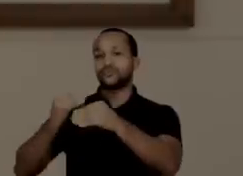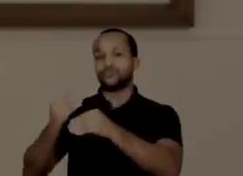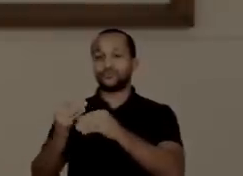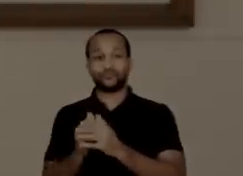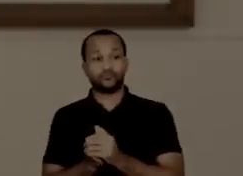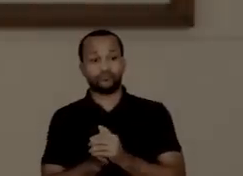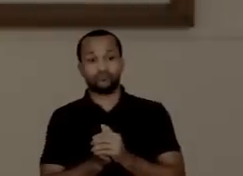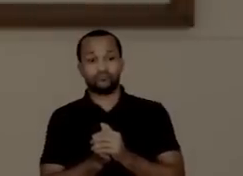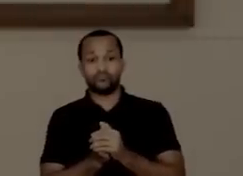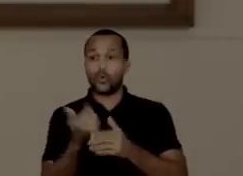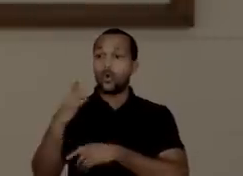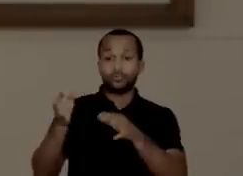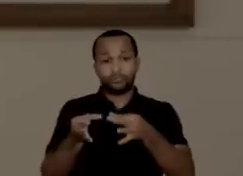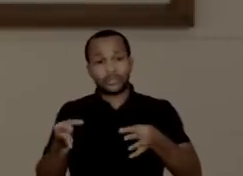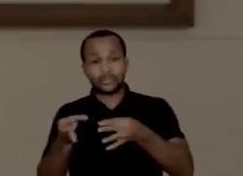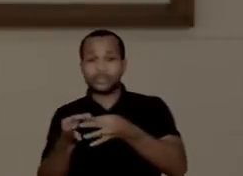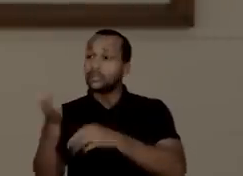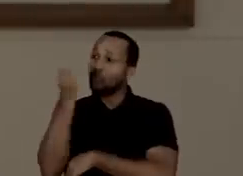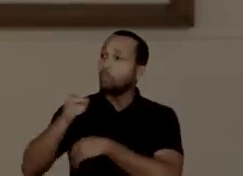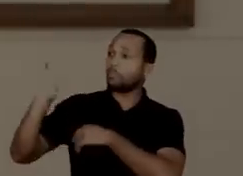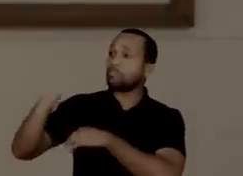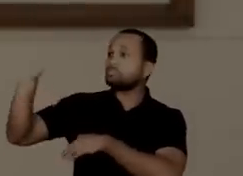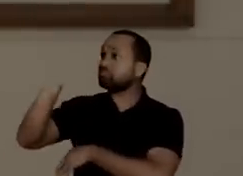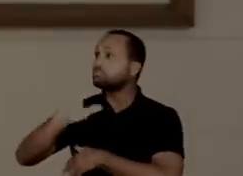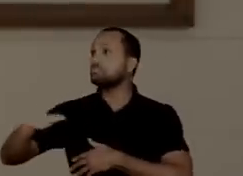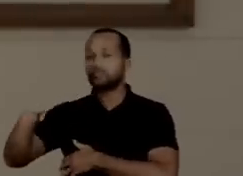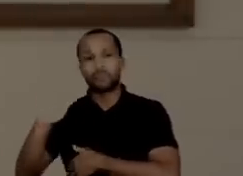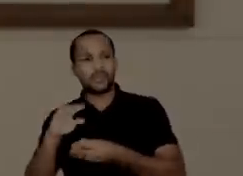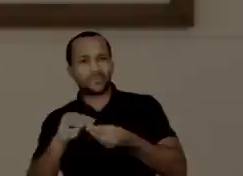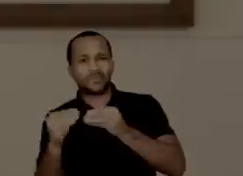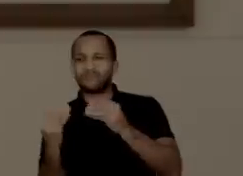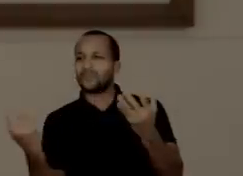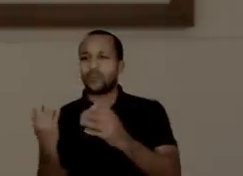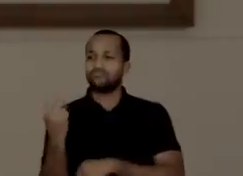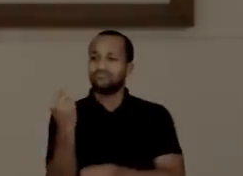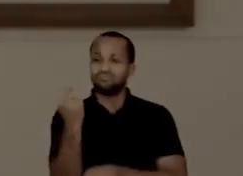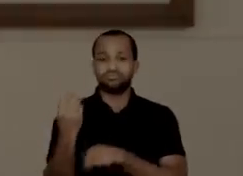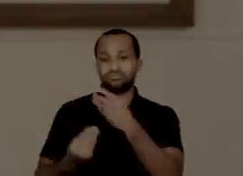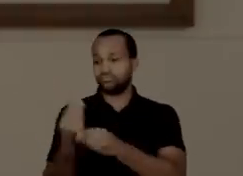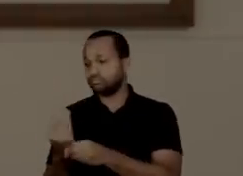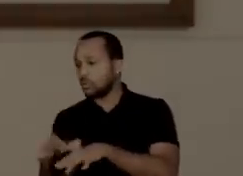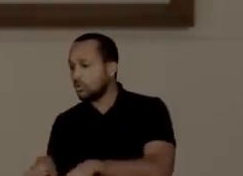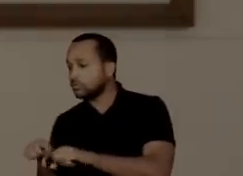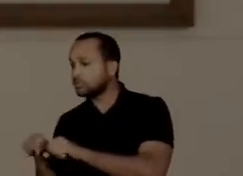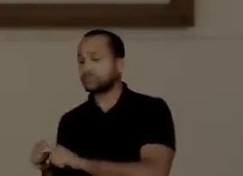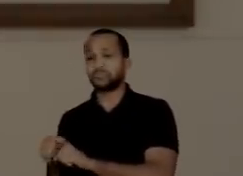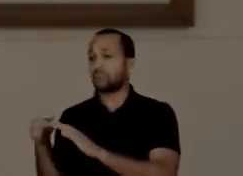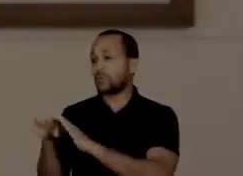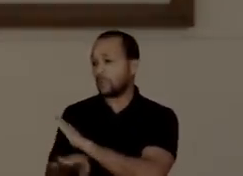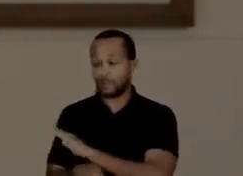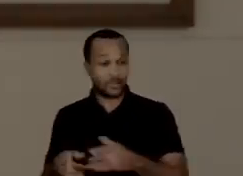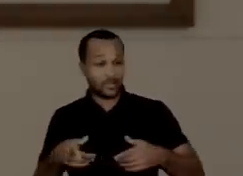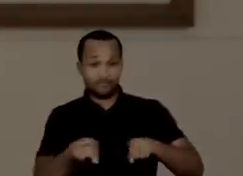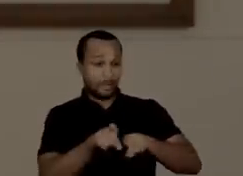territoire, mais elle n'est pas guadeloupéenne, elle est mondiale. La plupart des pays du continent européen peinent à retrouver une